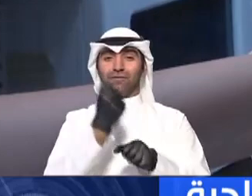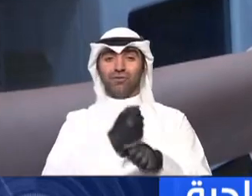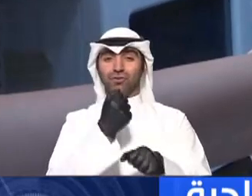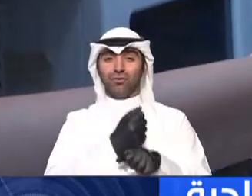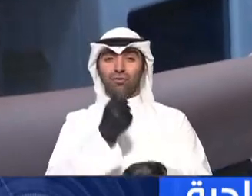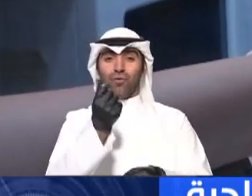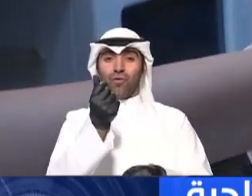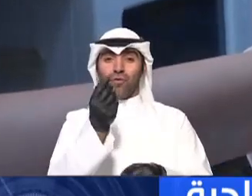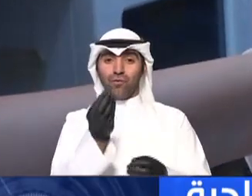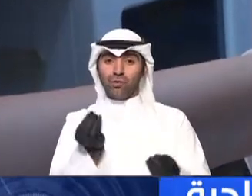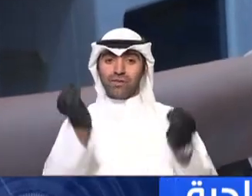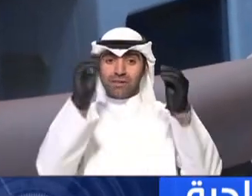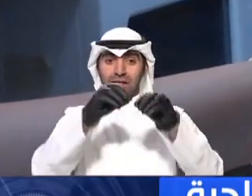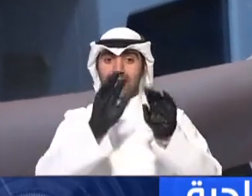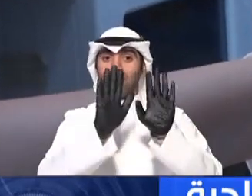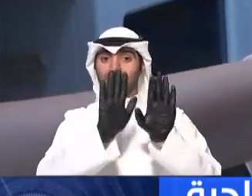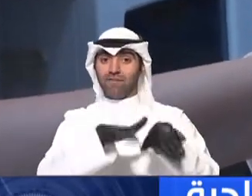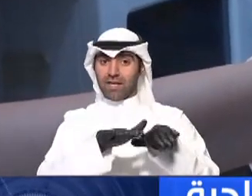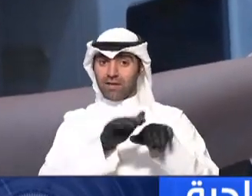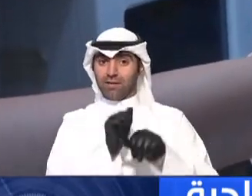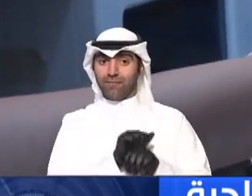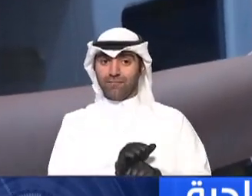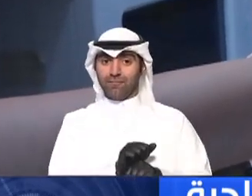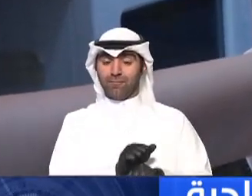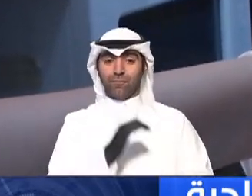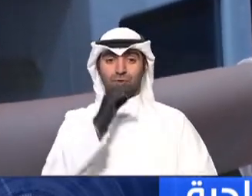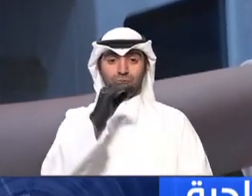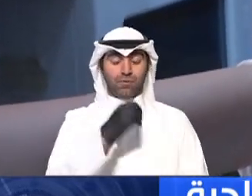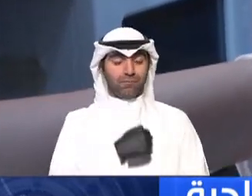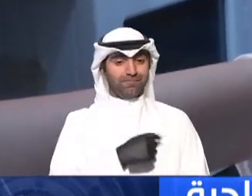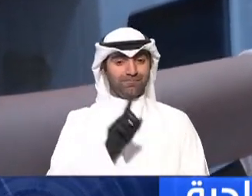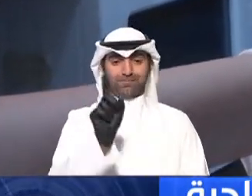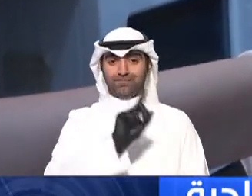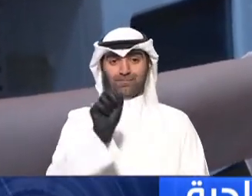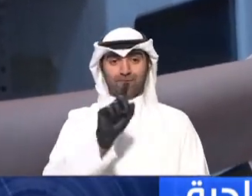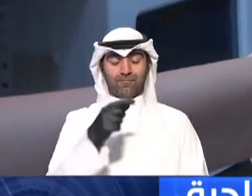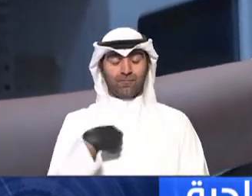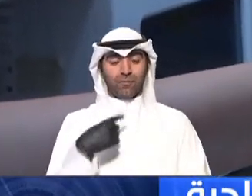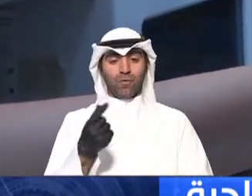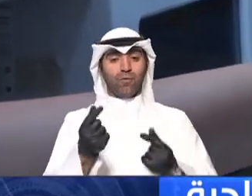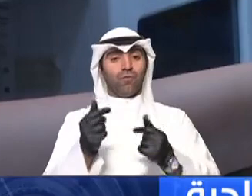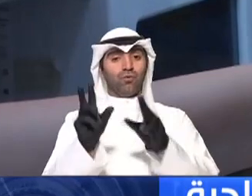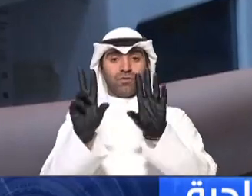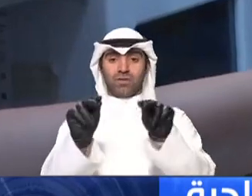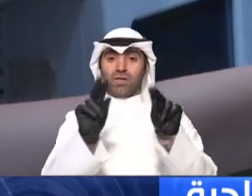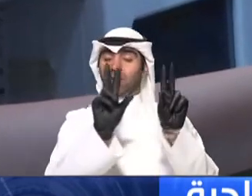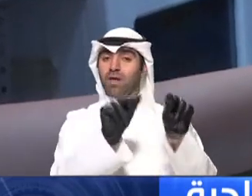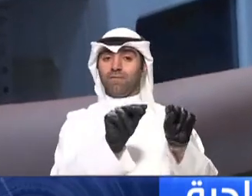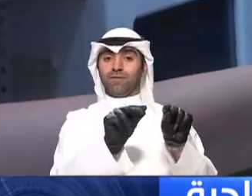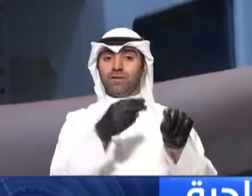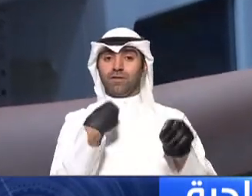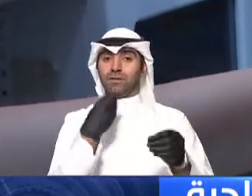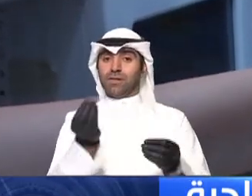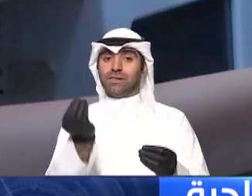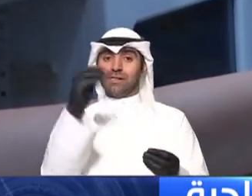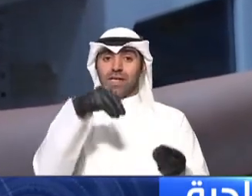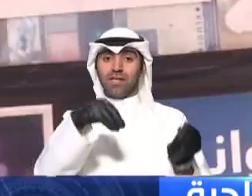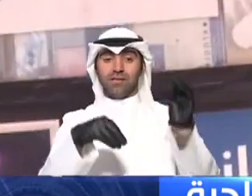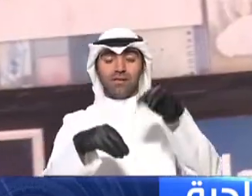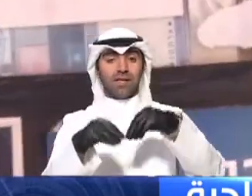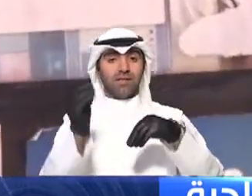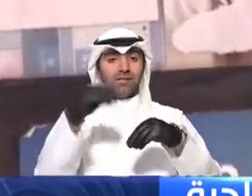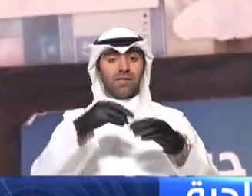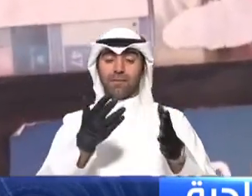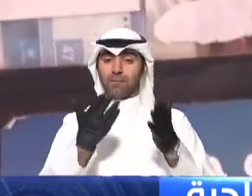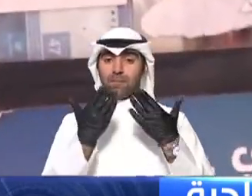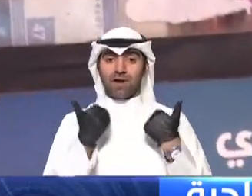فرايد نفسه هذا، أنا ما يسوي فوق تحت هذا، بس الطلب يجي هذا يجي بحول هذا يجي ناس نفسه هذا.